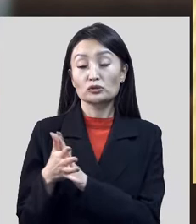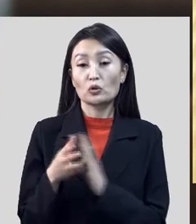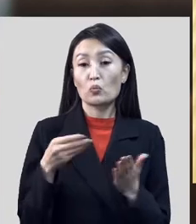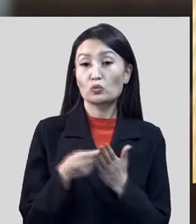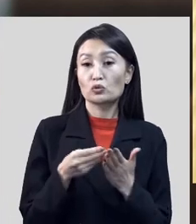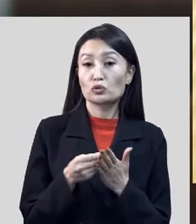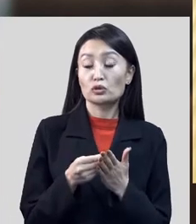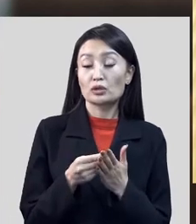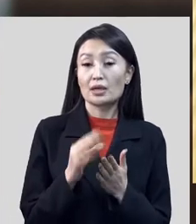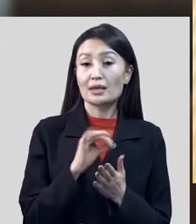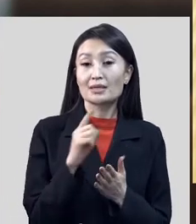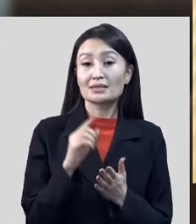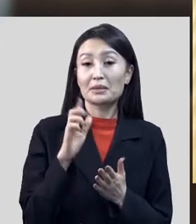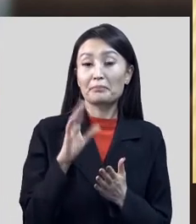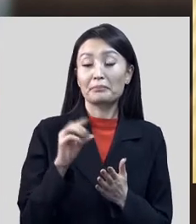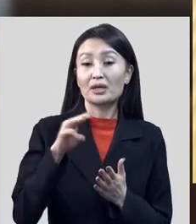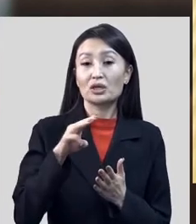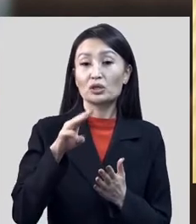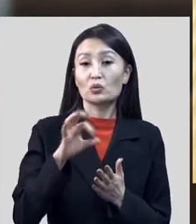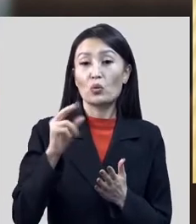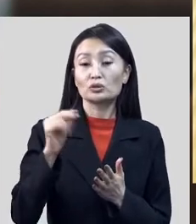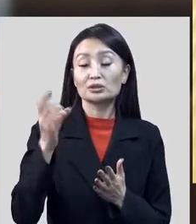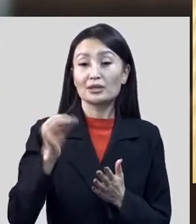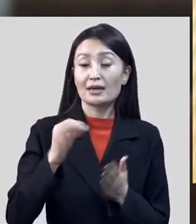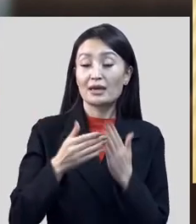бюджет избыточный или профицитным